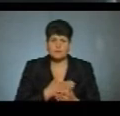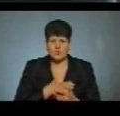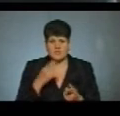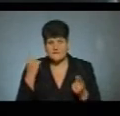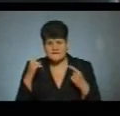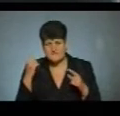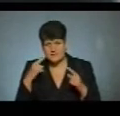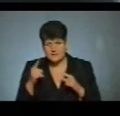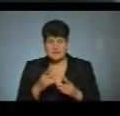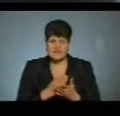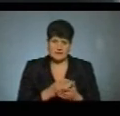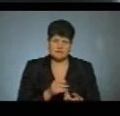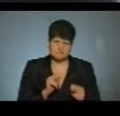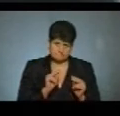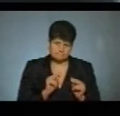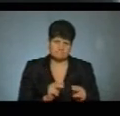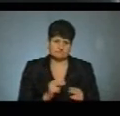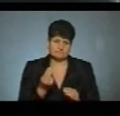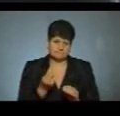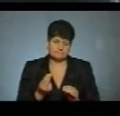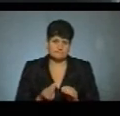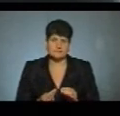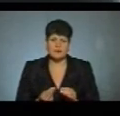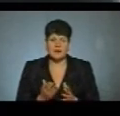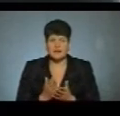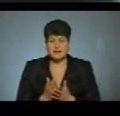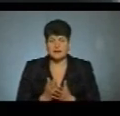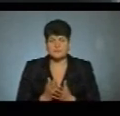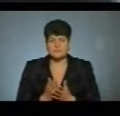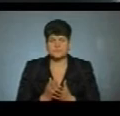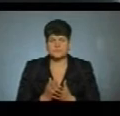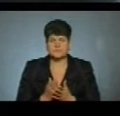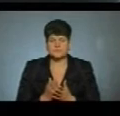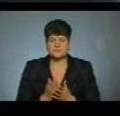фантазія, є реалізм, є більш такий до